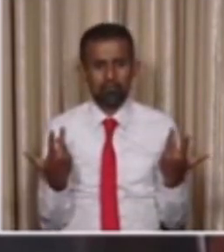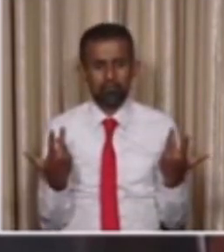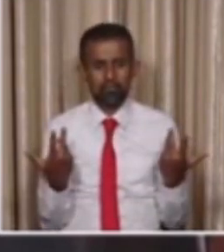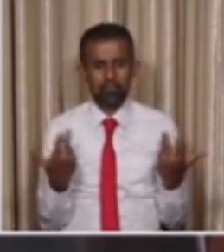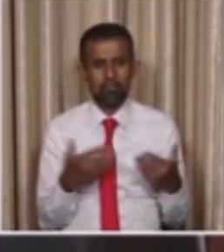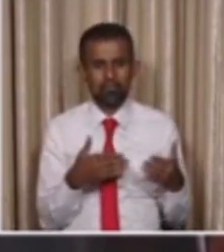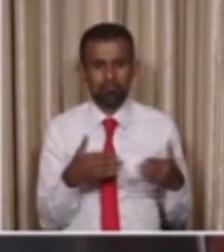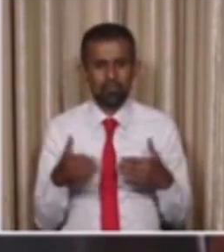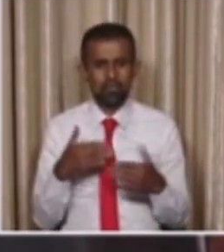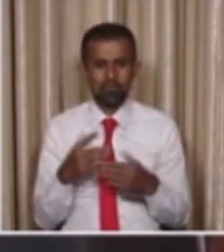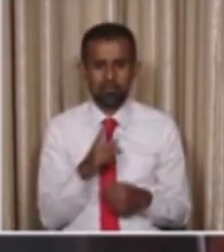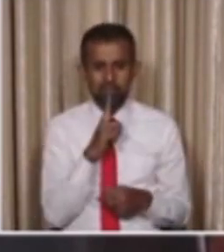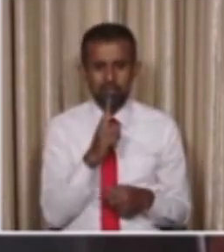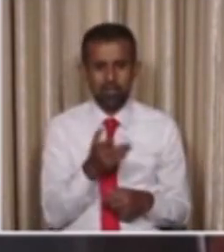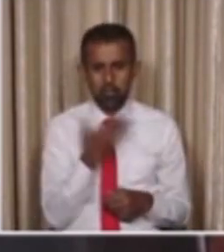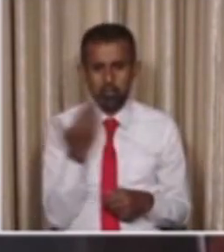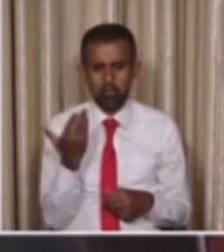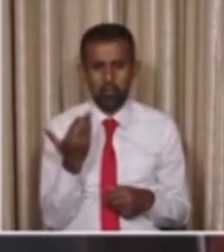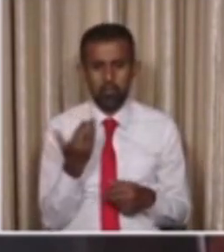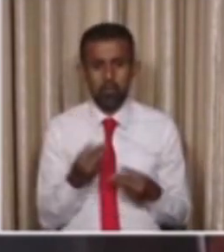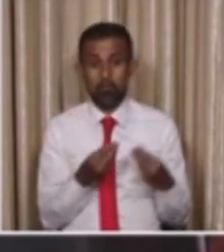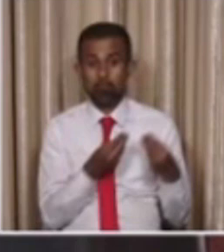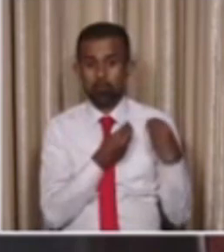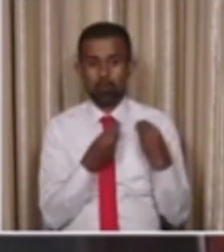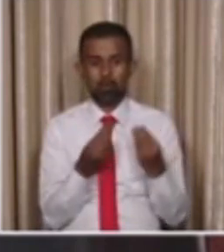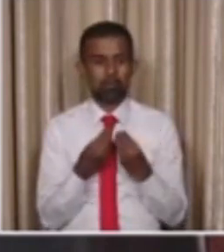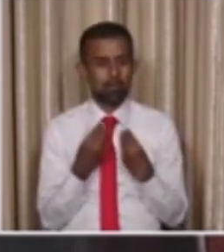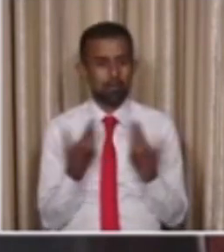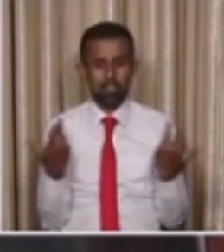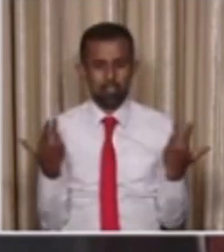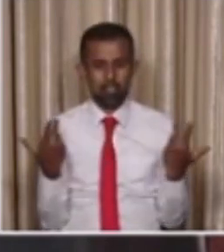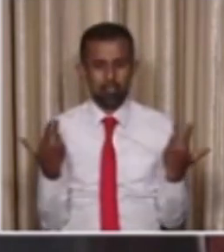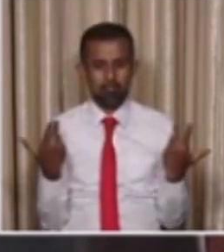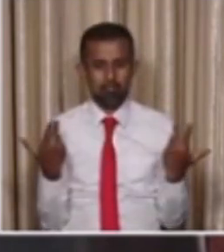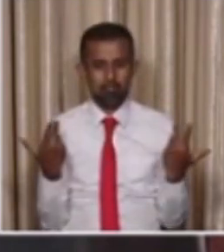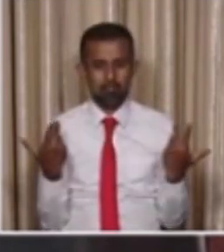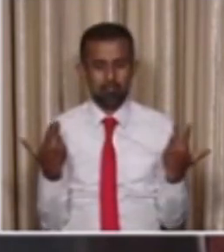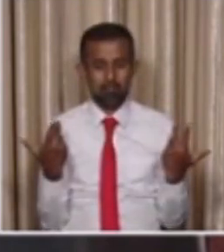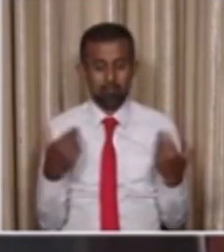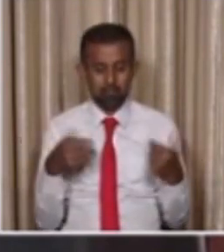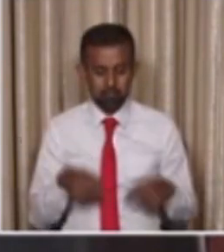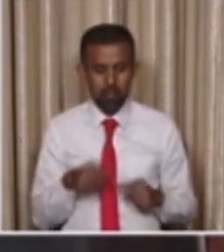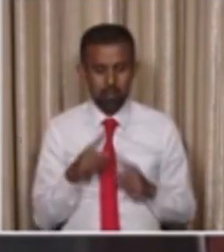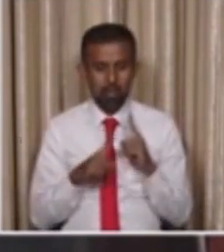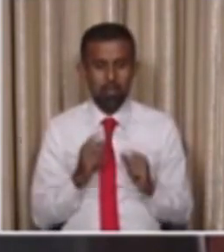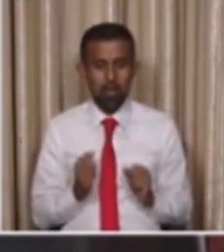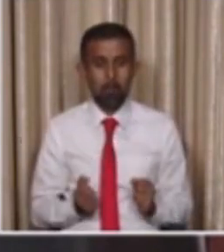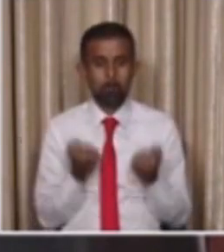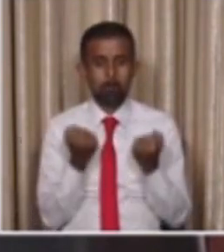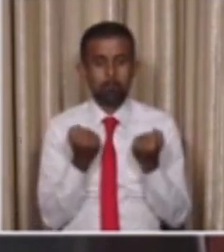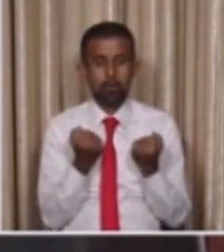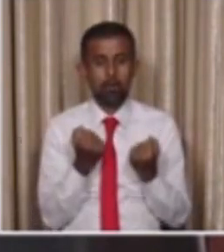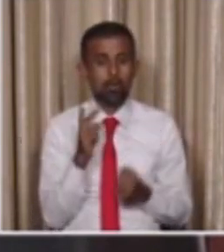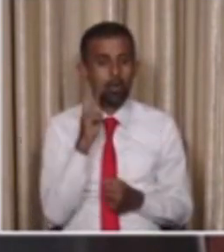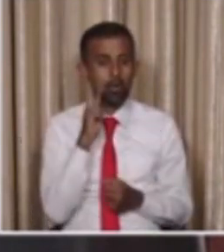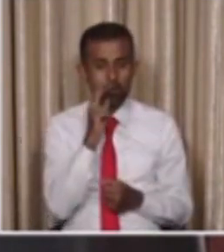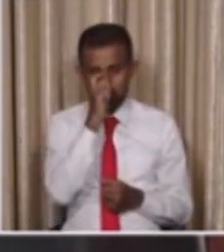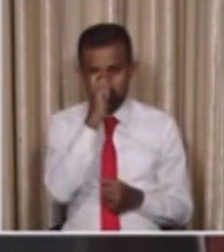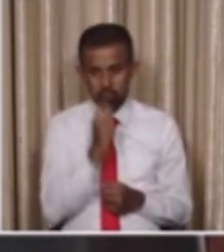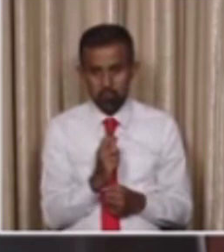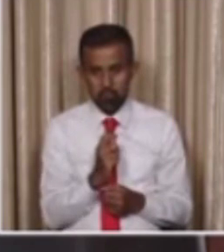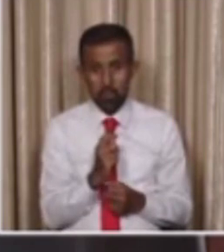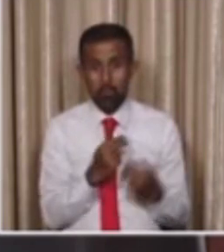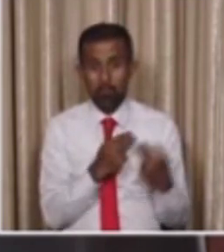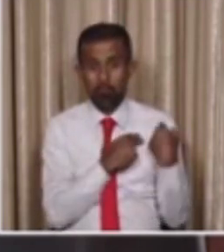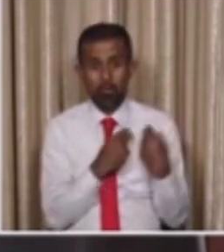විවිධ විශ්ලේෂණ කරන්න පුළුවන්. හැබැයි බාරගත්තේ නැහැ. ඒ නිසා අපි මේ කතාව පටන් ගත්තේ යුත්තේ රනිල් වික්‍රමසිංහ මැතිතුමා මේ